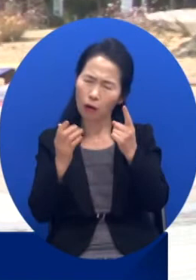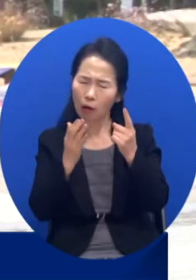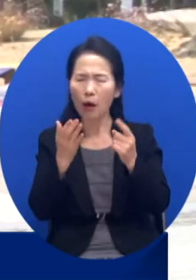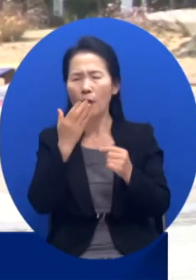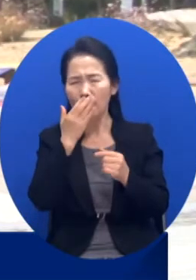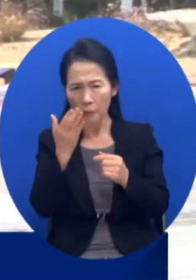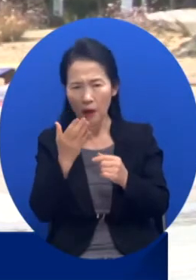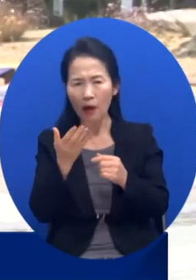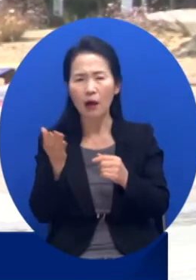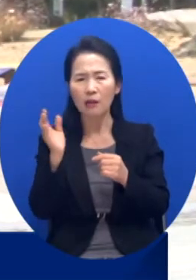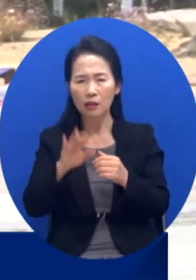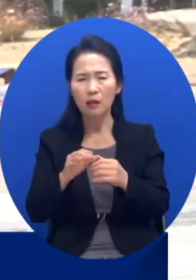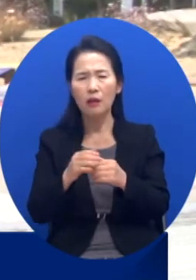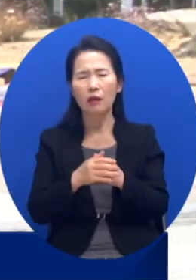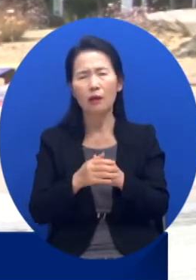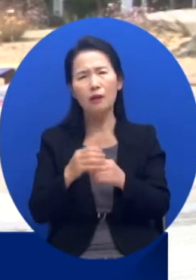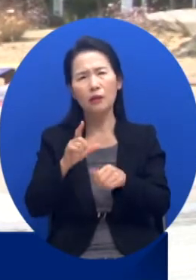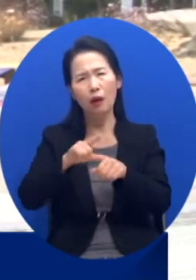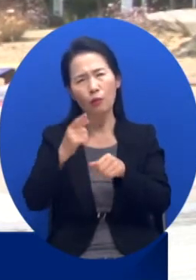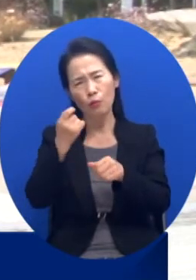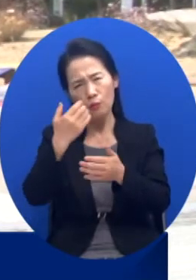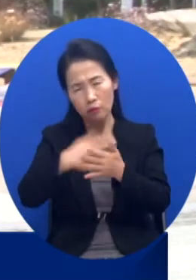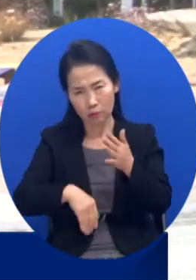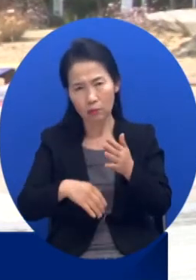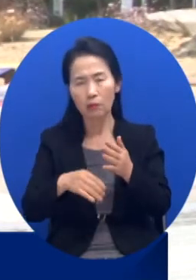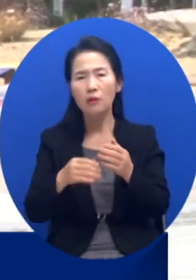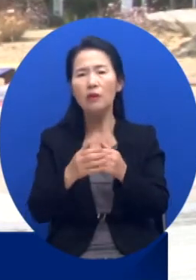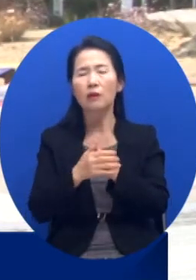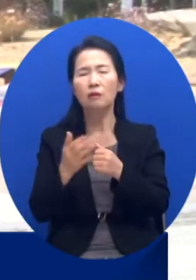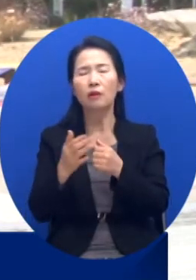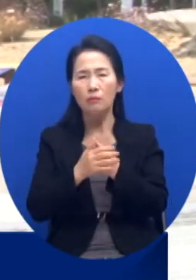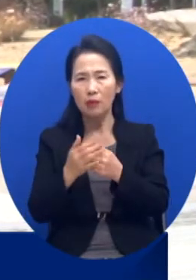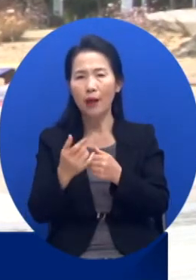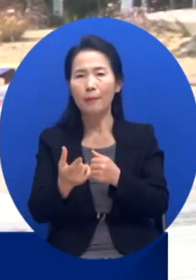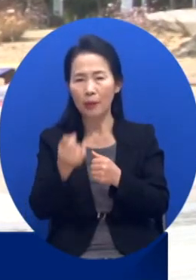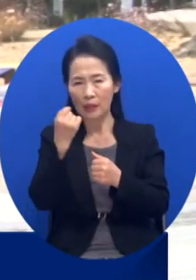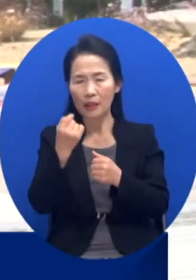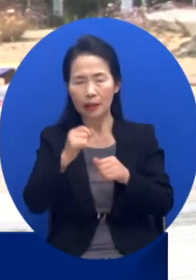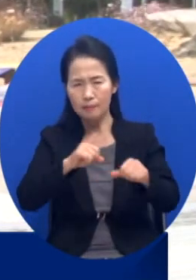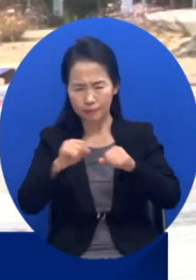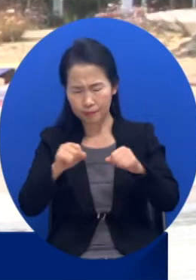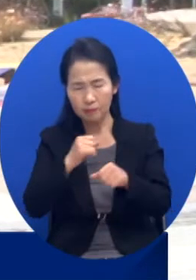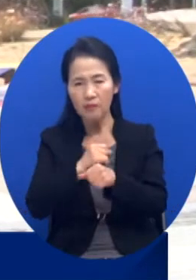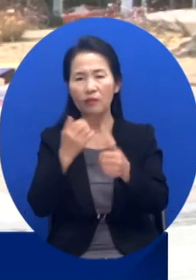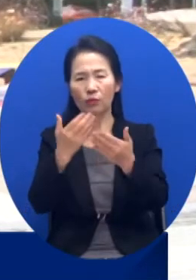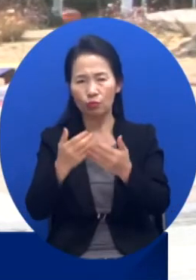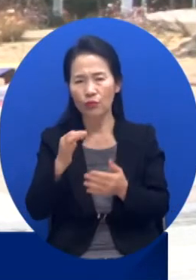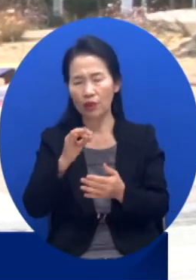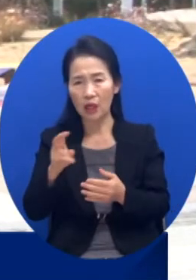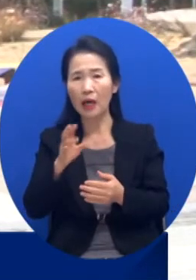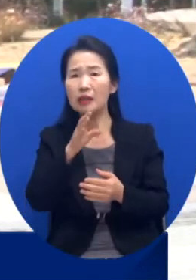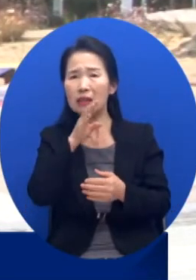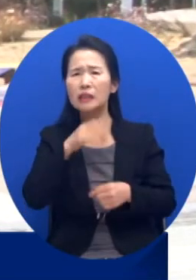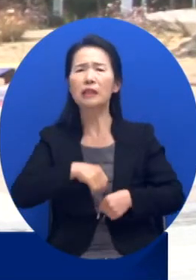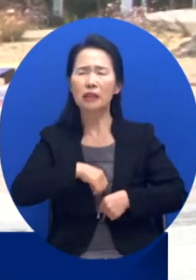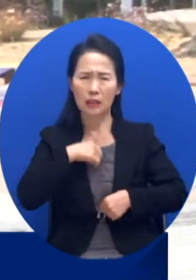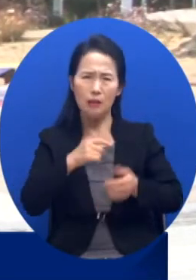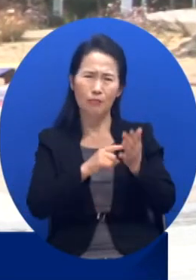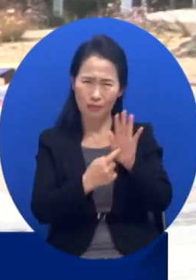그것을 정말 빨리 진행을 해줘야만이 어떤 진실을